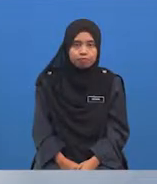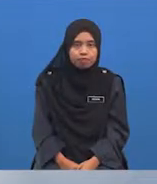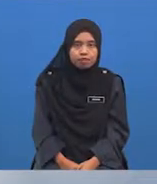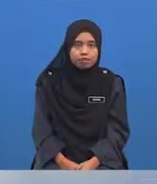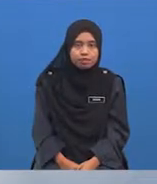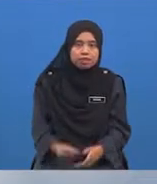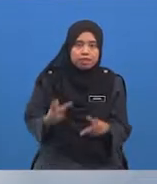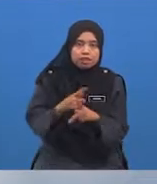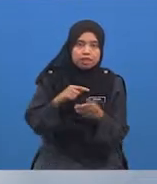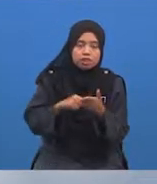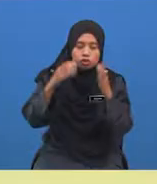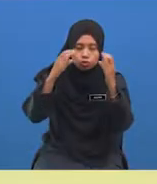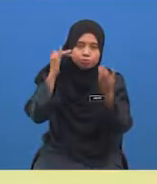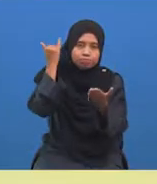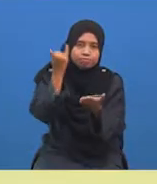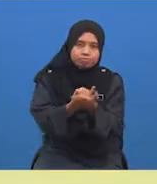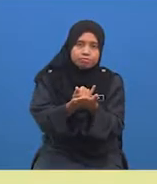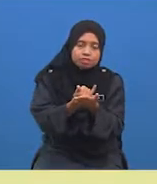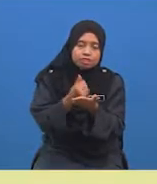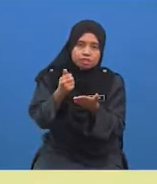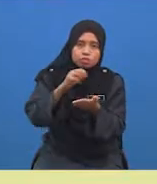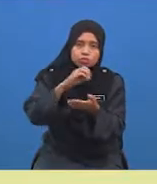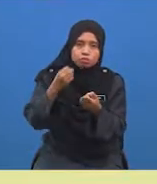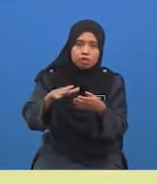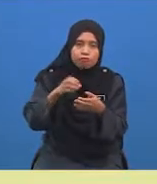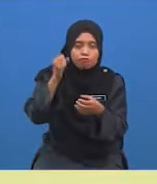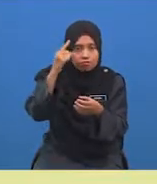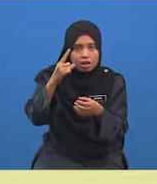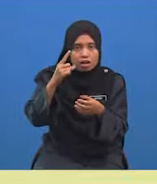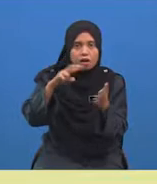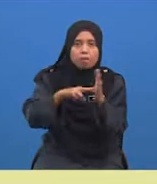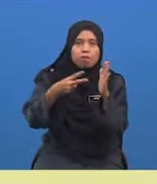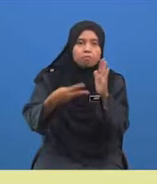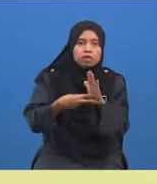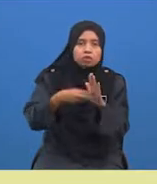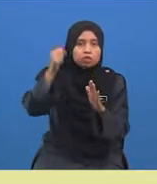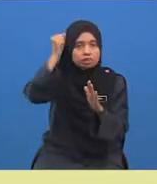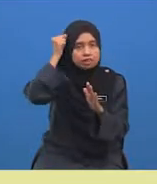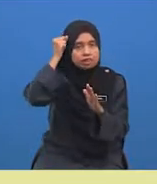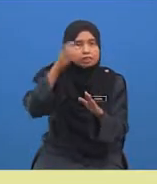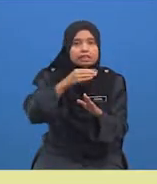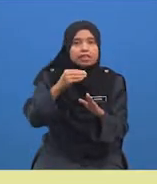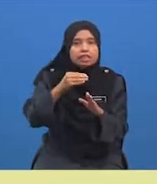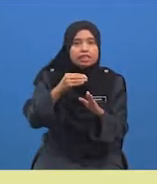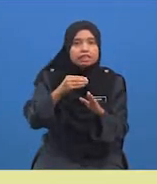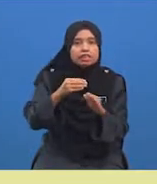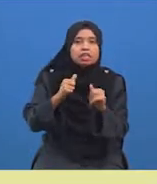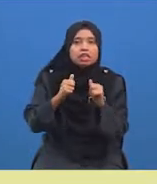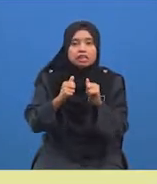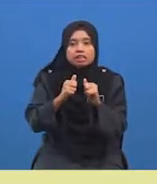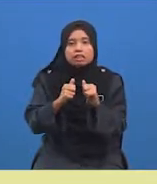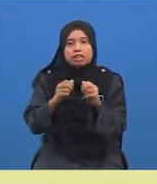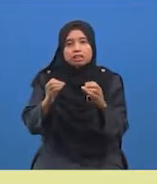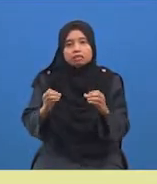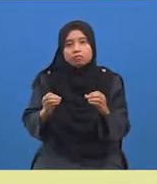Kali ini, cikgu yakin anda sudah menguasai maksud stres dan boleh menerangkan kaedah mengurus stres dari